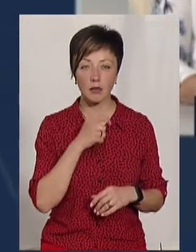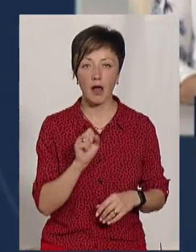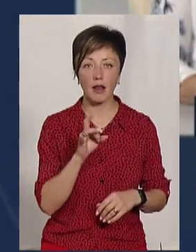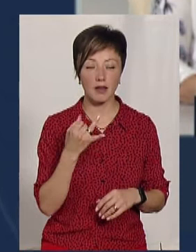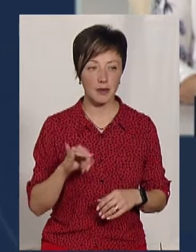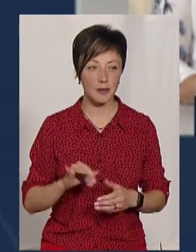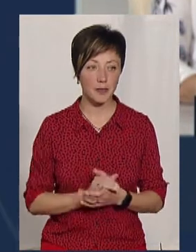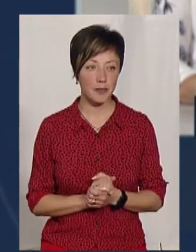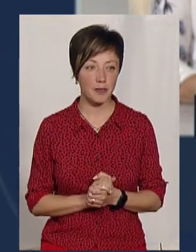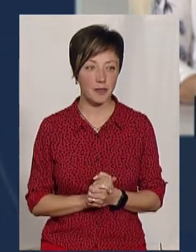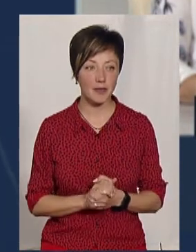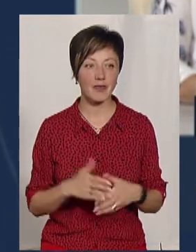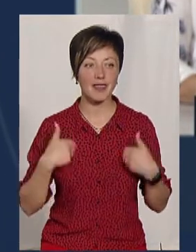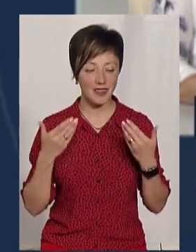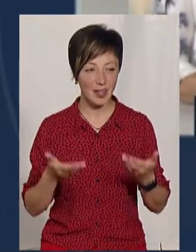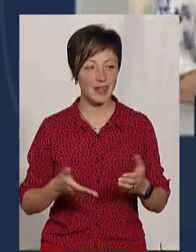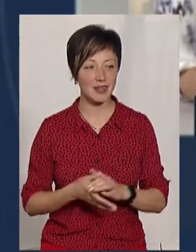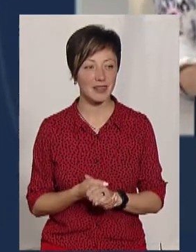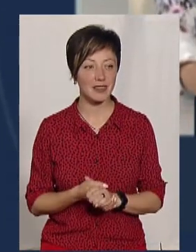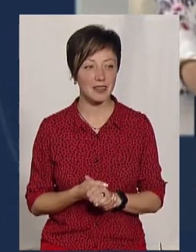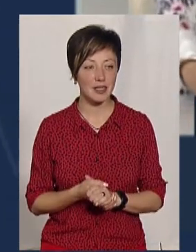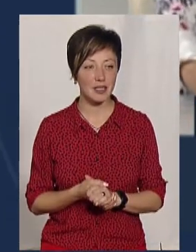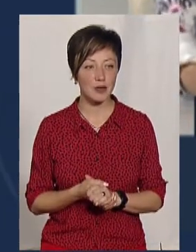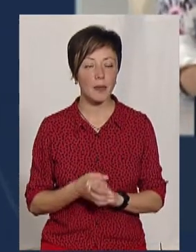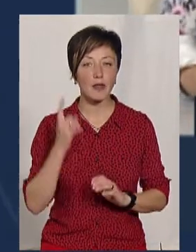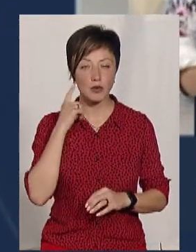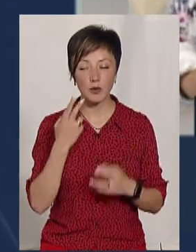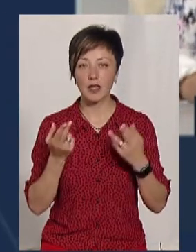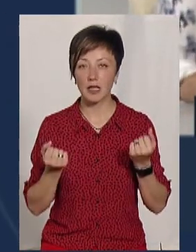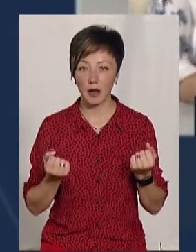пане Андрію. Вітаю. Чуєте нас?